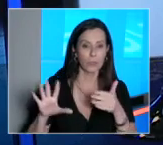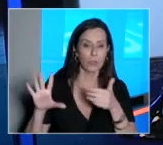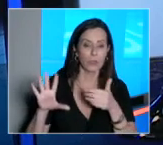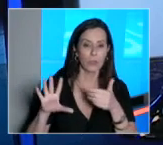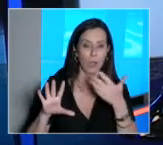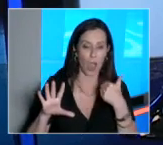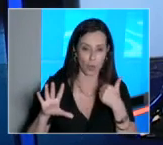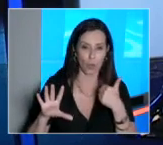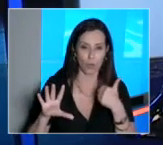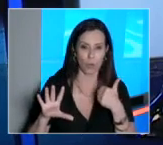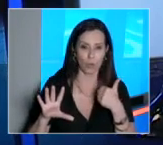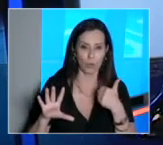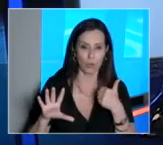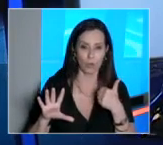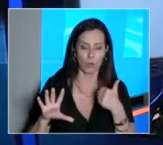600, היו,